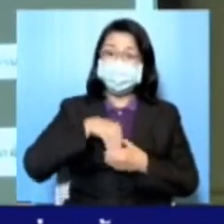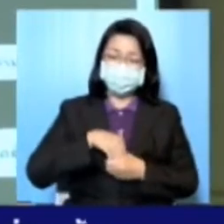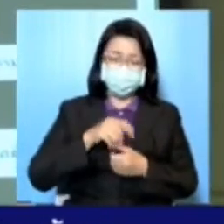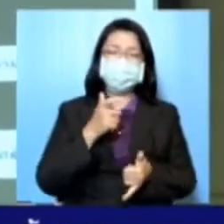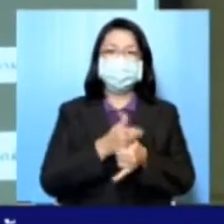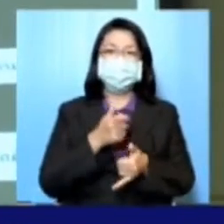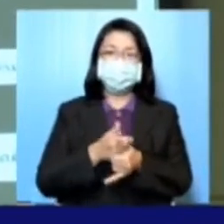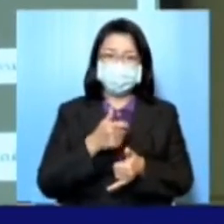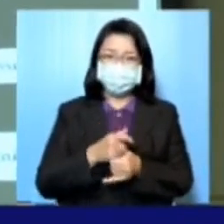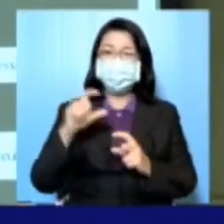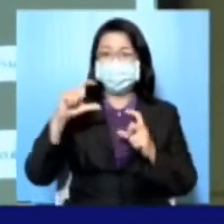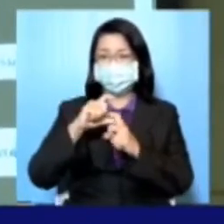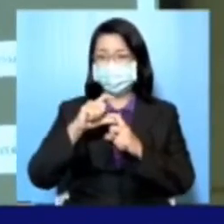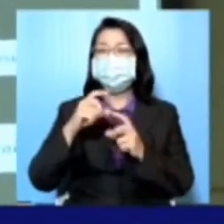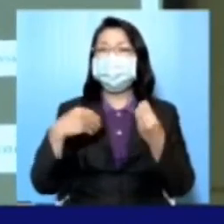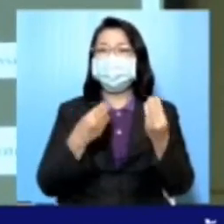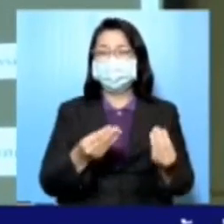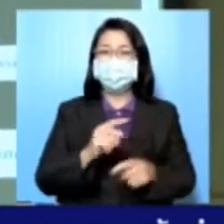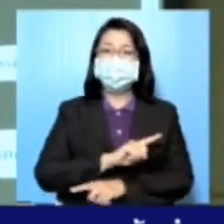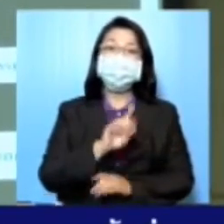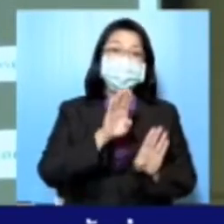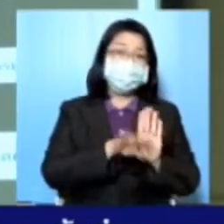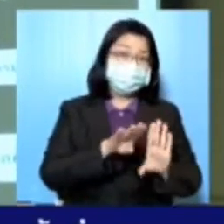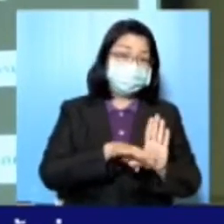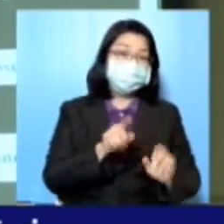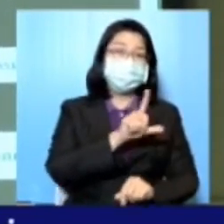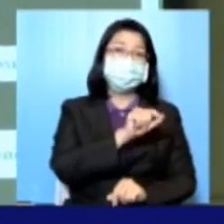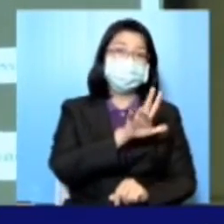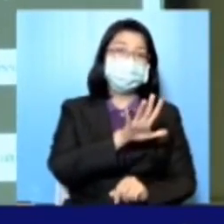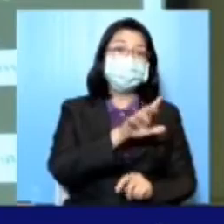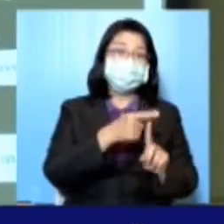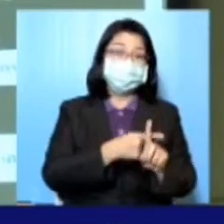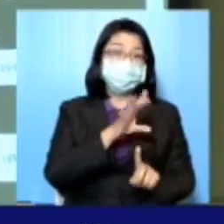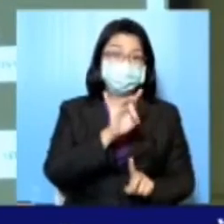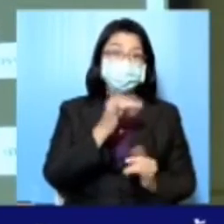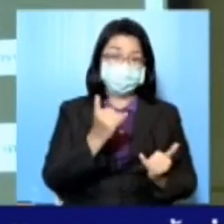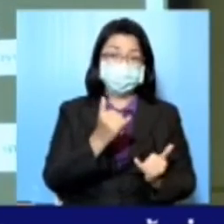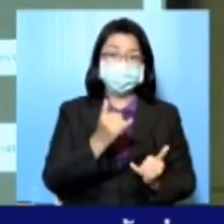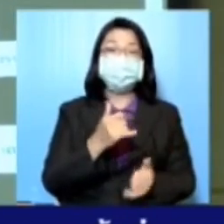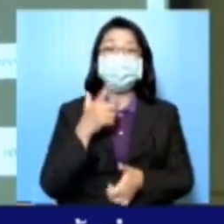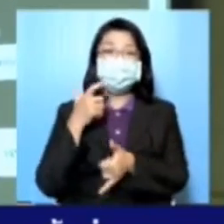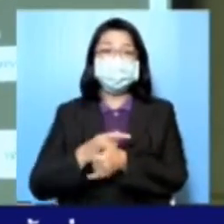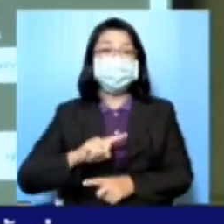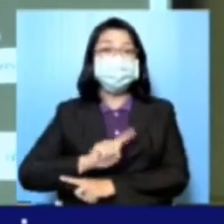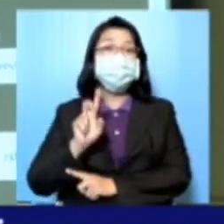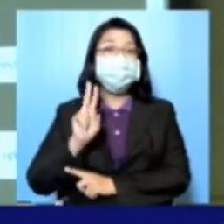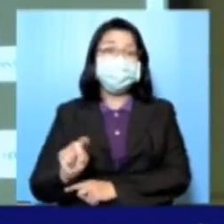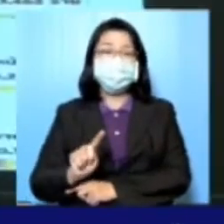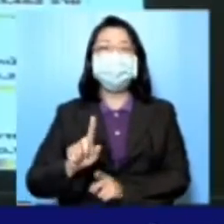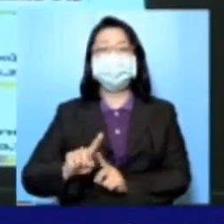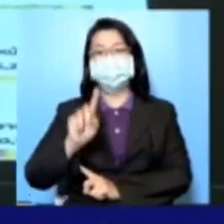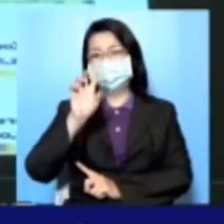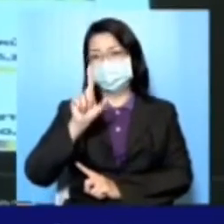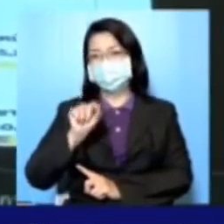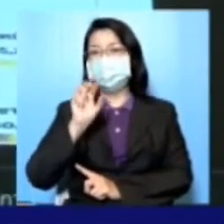รือว่าเอสนั่นแหละครับเข้ารับการฉีดวัคซีนไฟเซอร์โดยจะเปิดให้ลงทะเบียนในวันที่25สิงหาคม